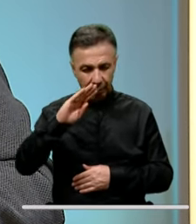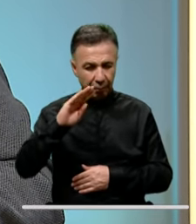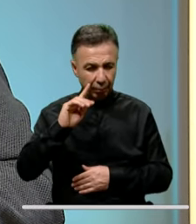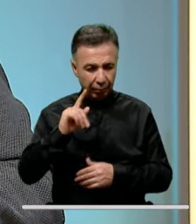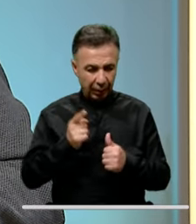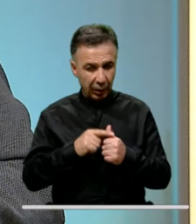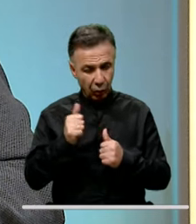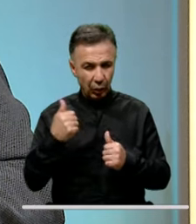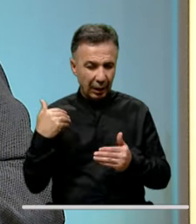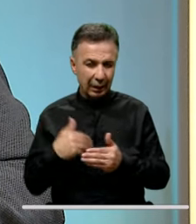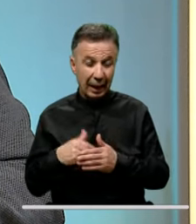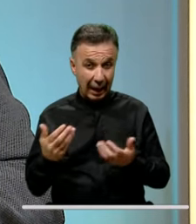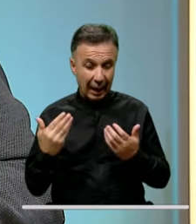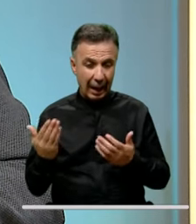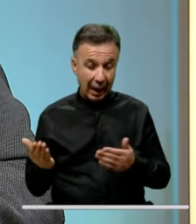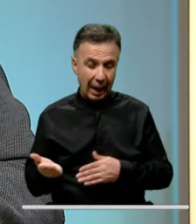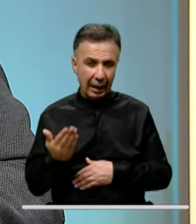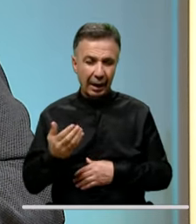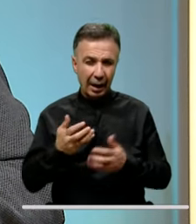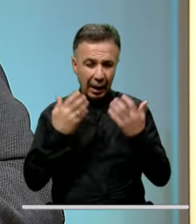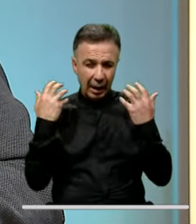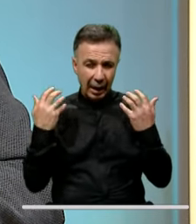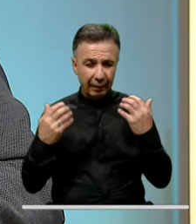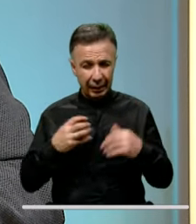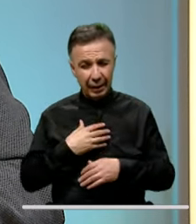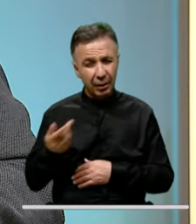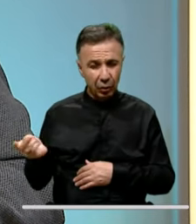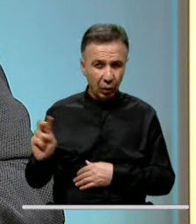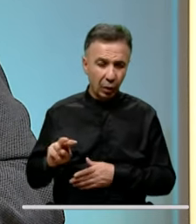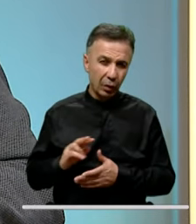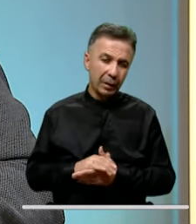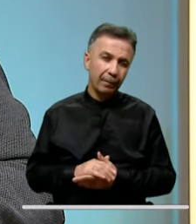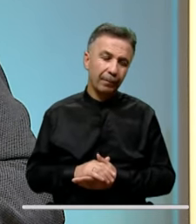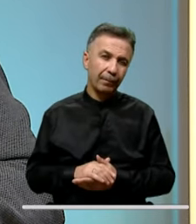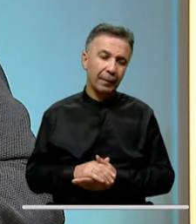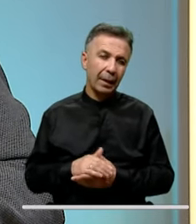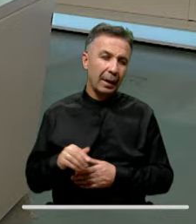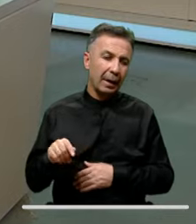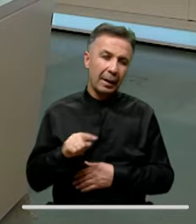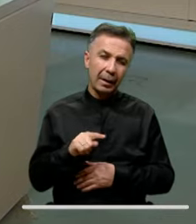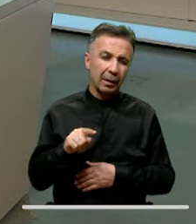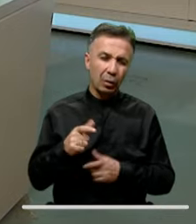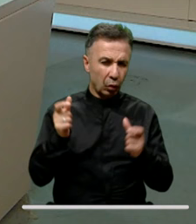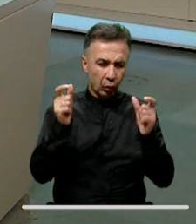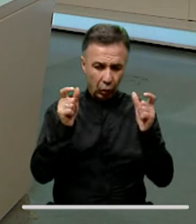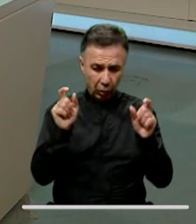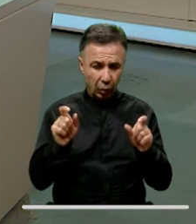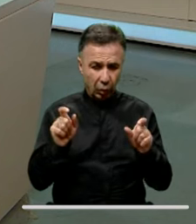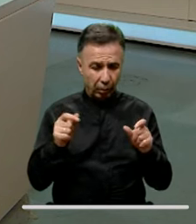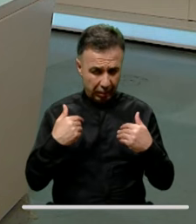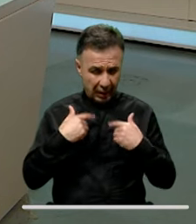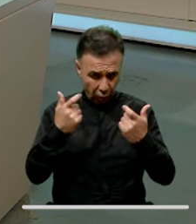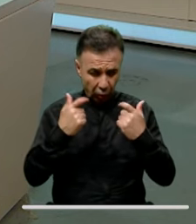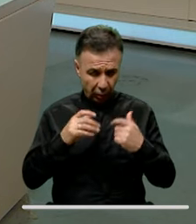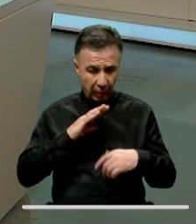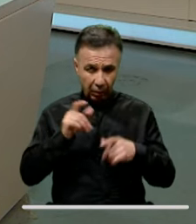kısımda eğer hayvan eceliyle ölürse dinin her iki tarafında hükümleri nelerdir, sorumluluklarımız nelerdir?